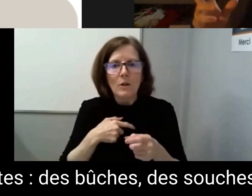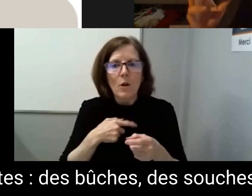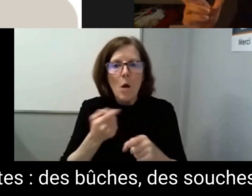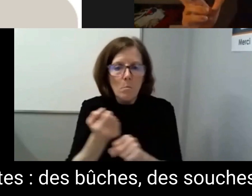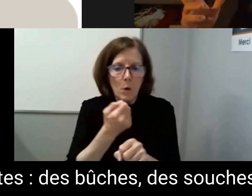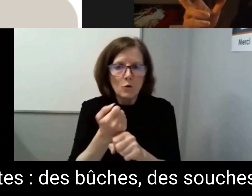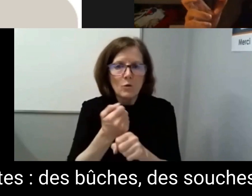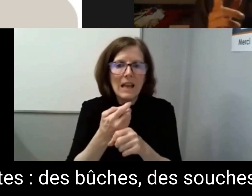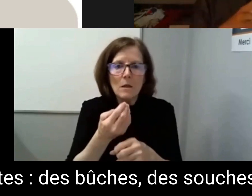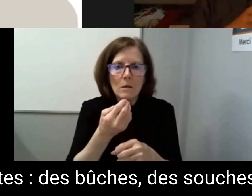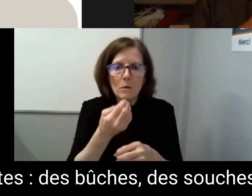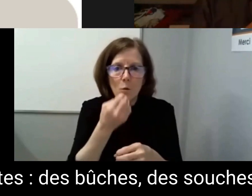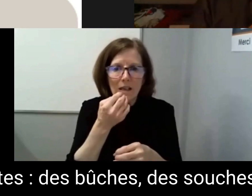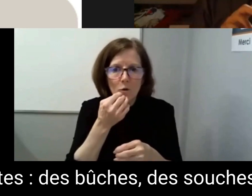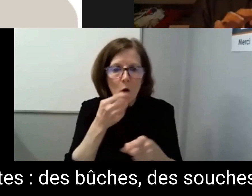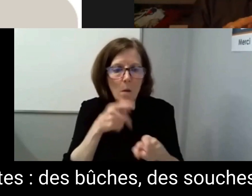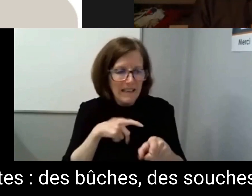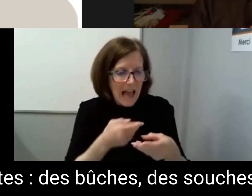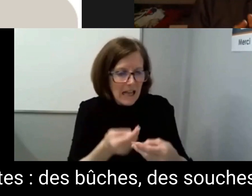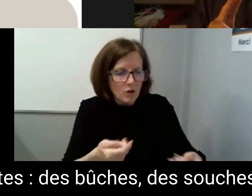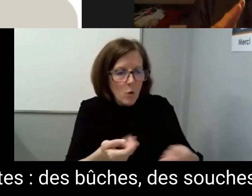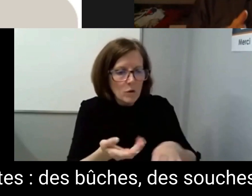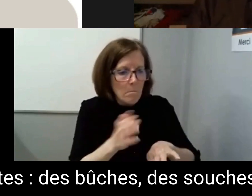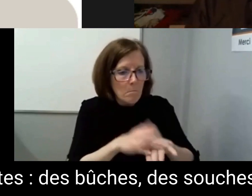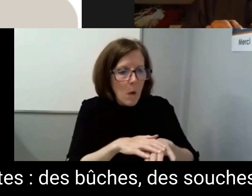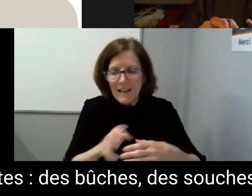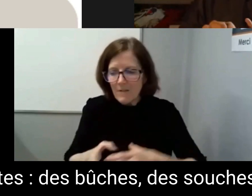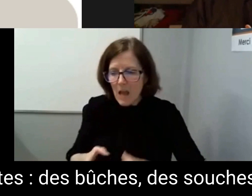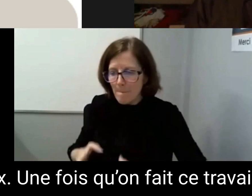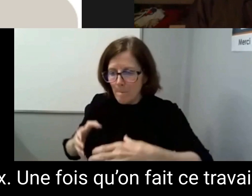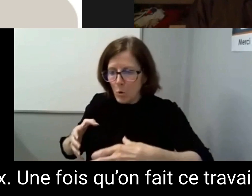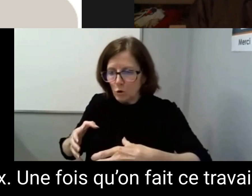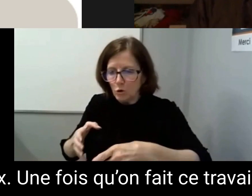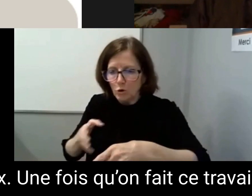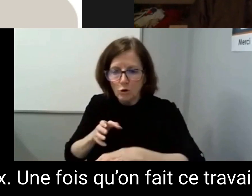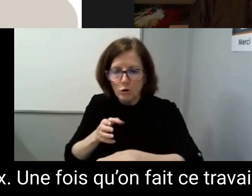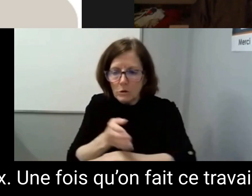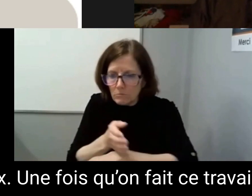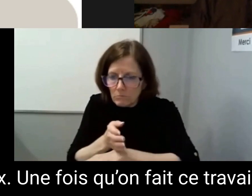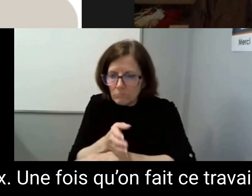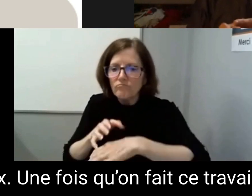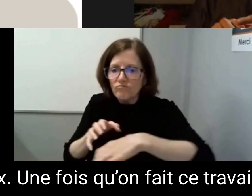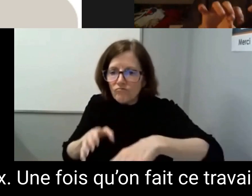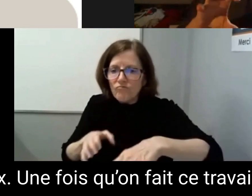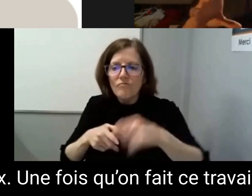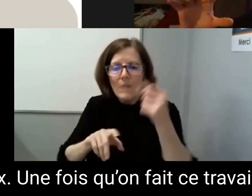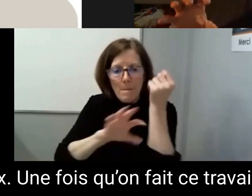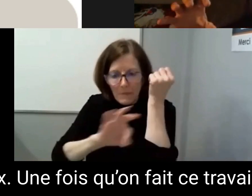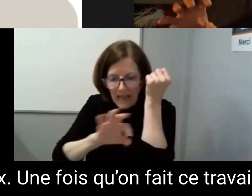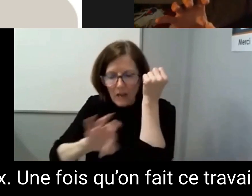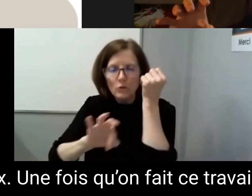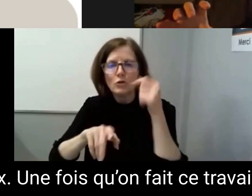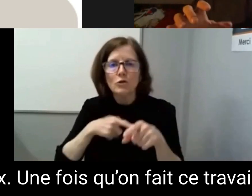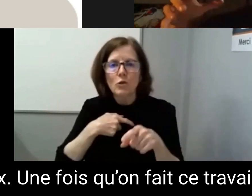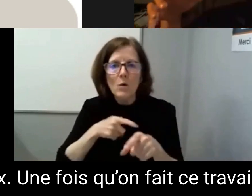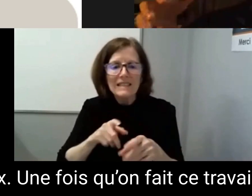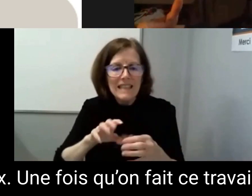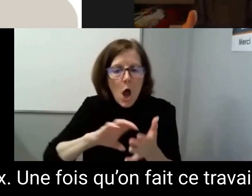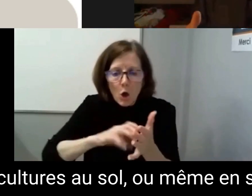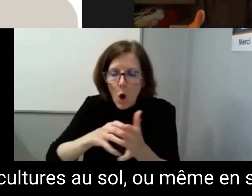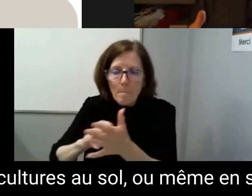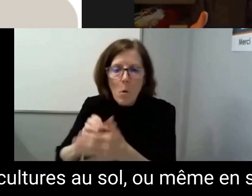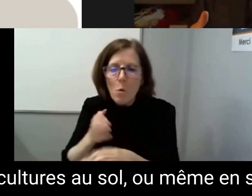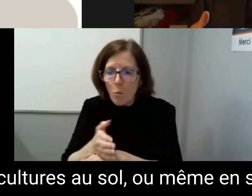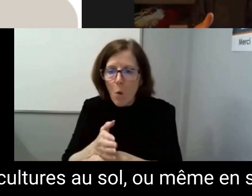partir de matières mortes, hein, des bûches, des souches, des branches, des copeaux. Une fois qu'on fait ce travail-là, puis